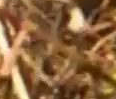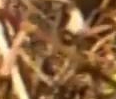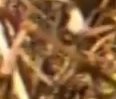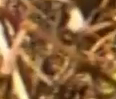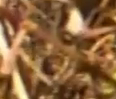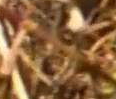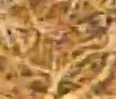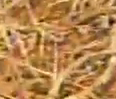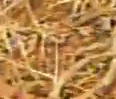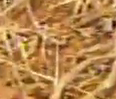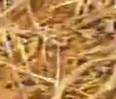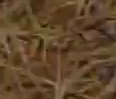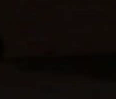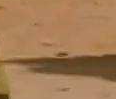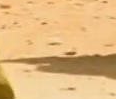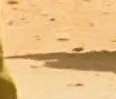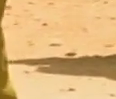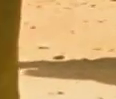hapa hivi.